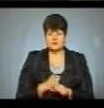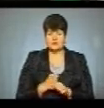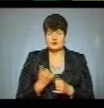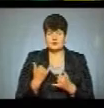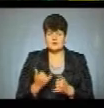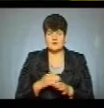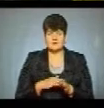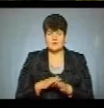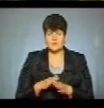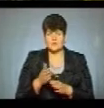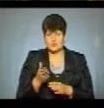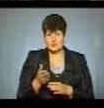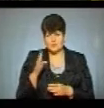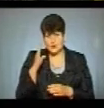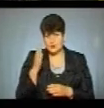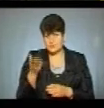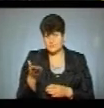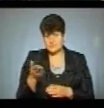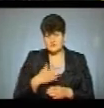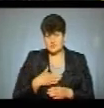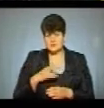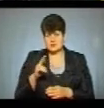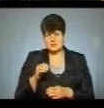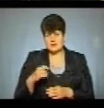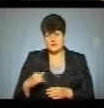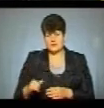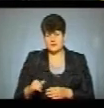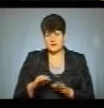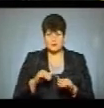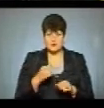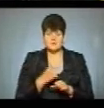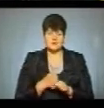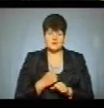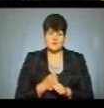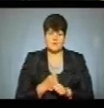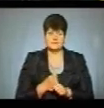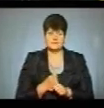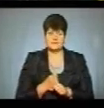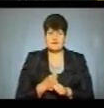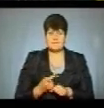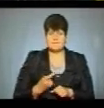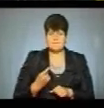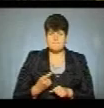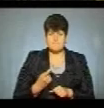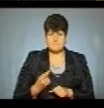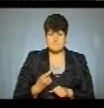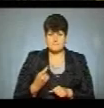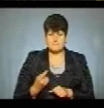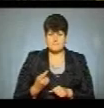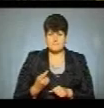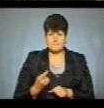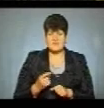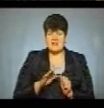зараз виконують хлопці в нашому цеху. Потім я працював і майстром в